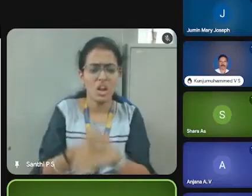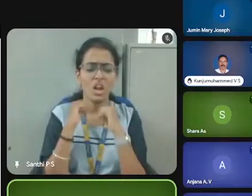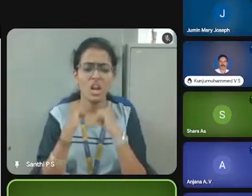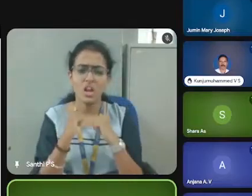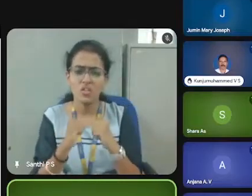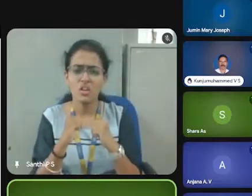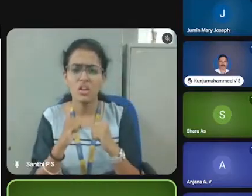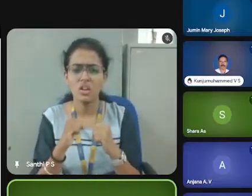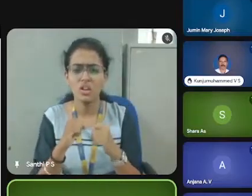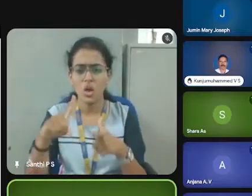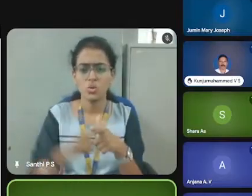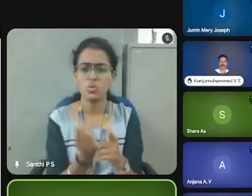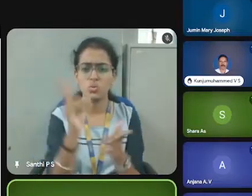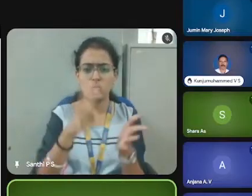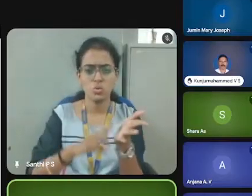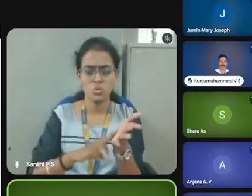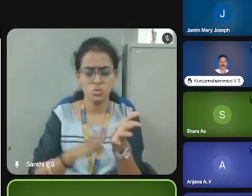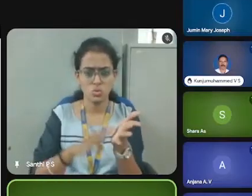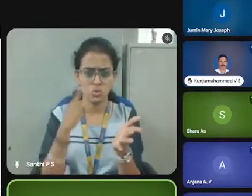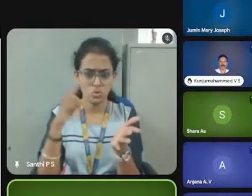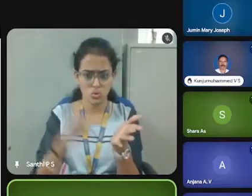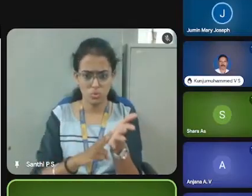എന്നുള്ളതാണ്. ജുമൻ മാം ഒന്ന് ആൻസർ ചെയ്യാൻ സാധിക്കുമോ?